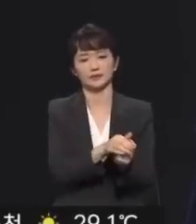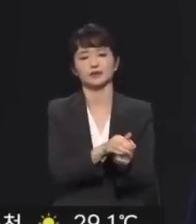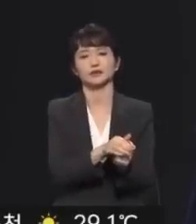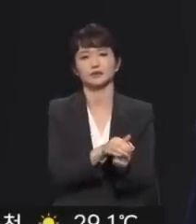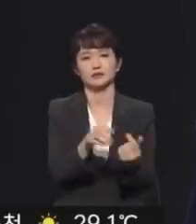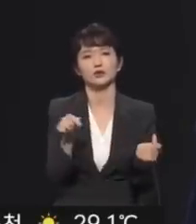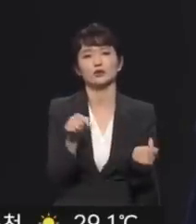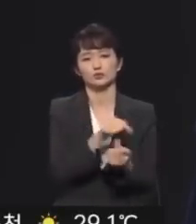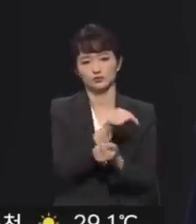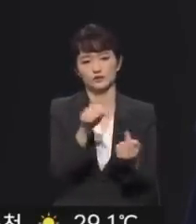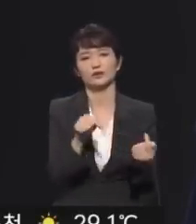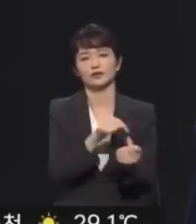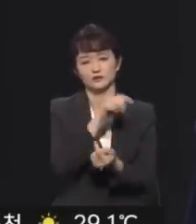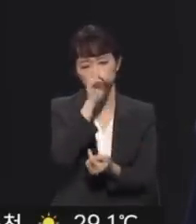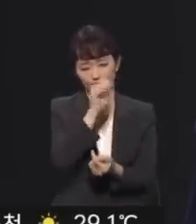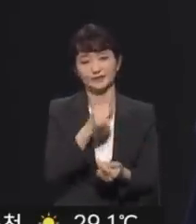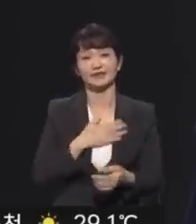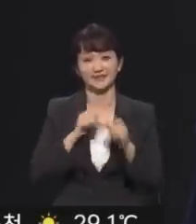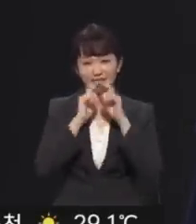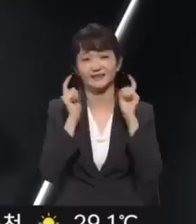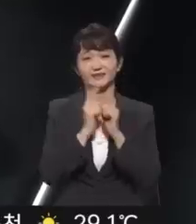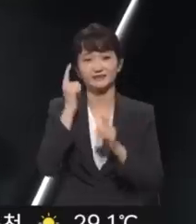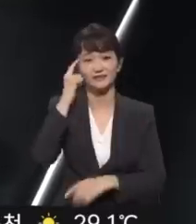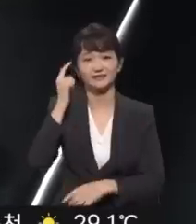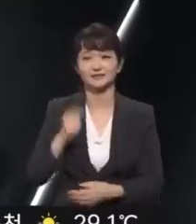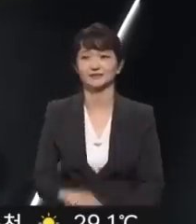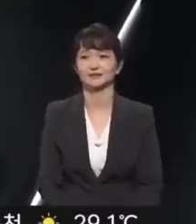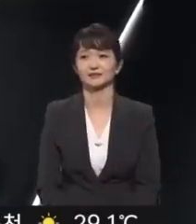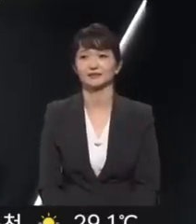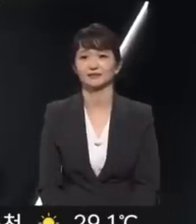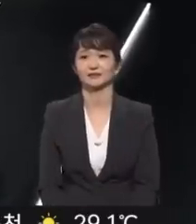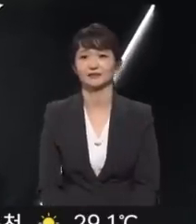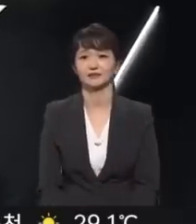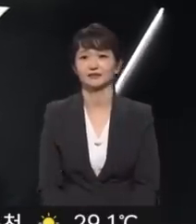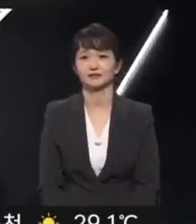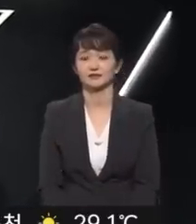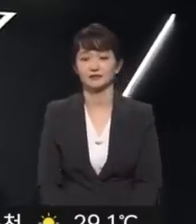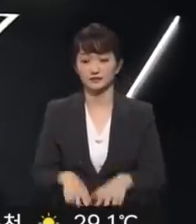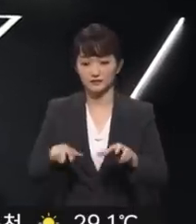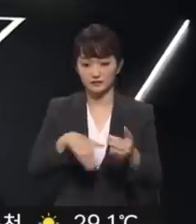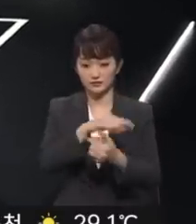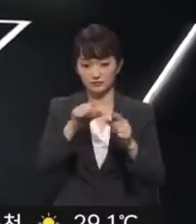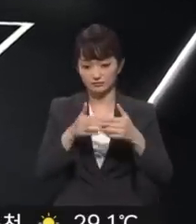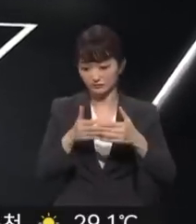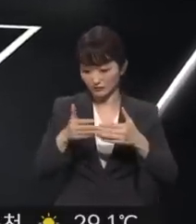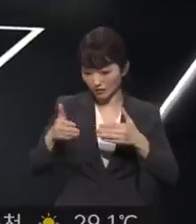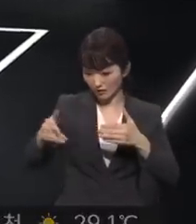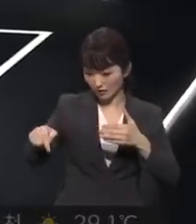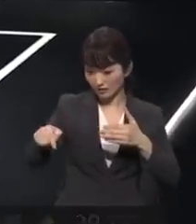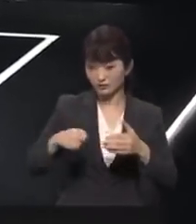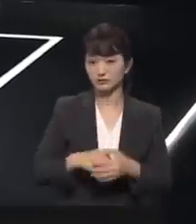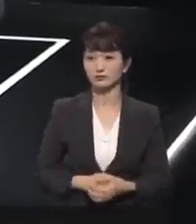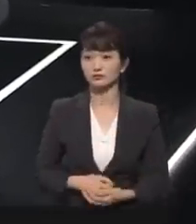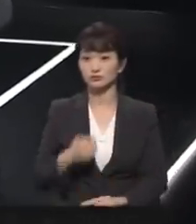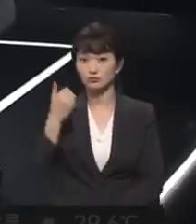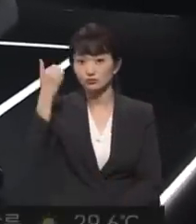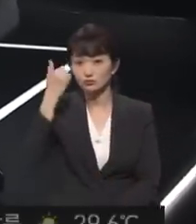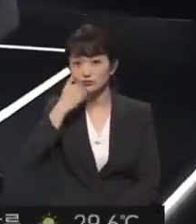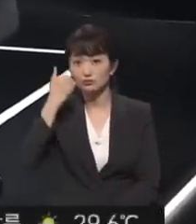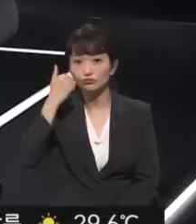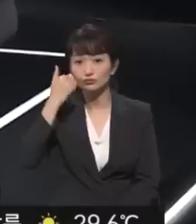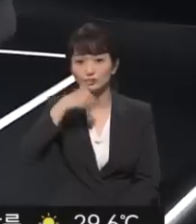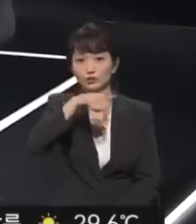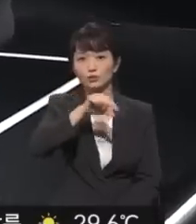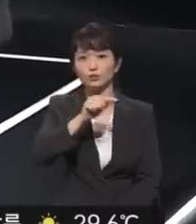생각을 이렇게 내 개인적으로 제가 보기에 이 모든 상황 1 안에 상황속에서 까지 흘러 왔을 때 교집합이 유일하게 권성동